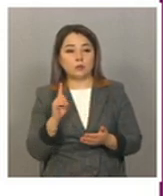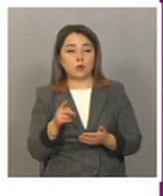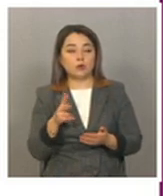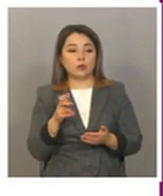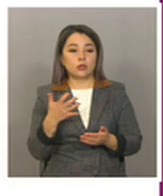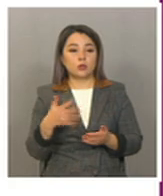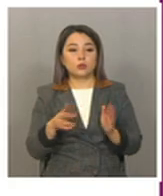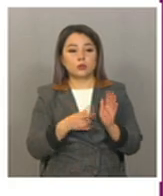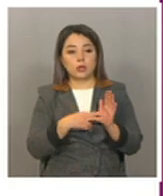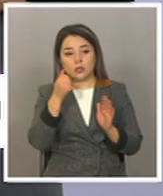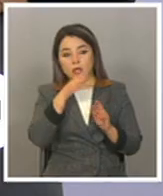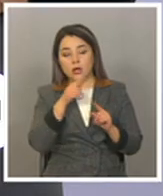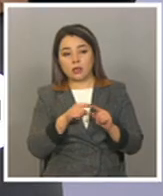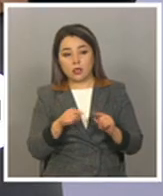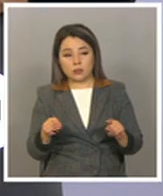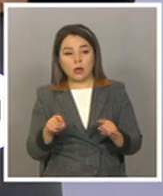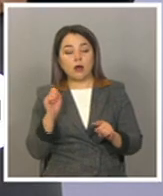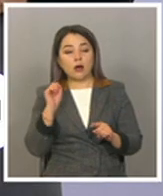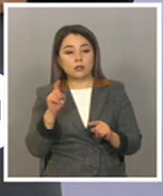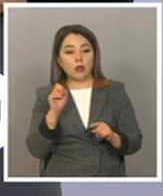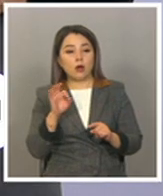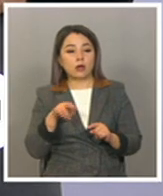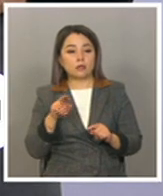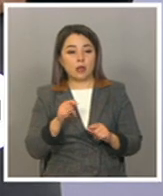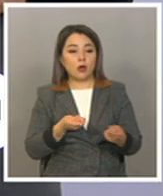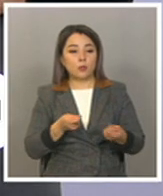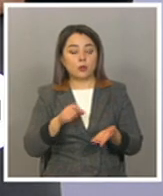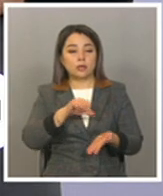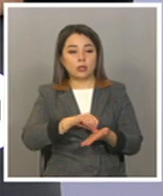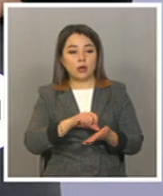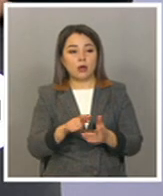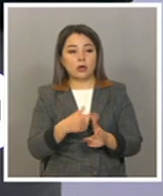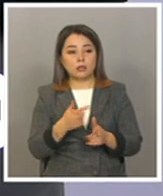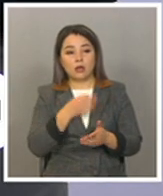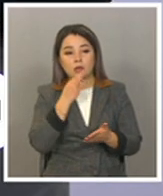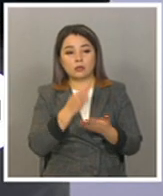1342-1357 жылдар аралығында Алтын Орданың билеушісі атанды.